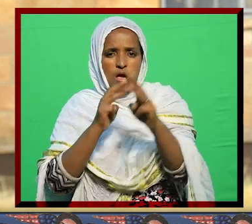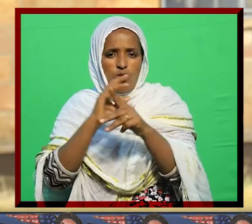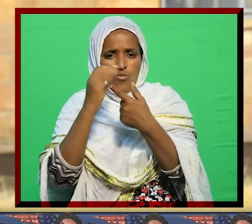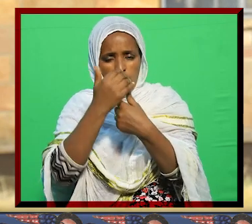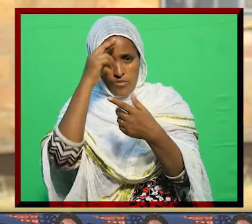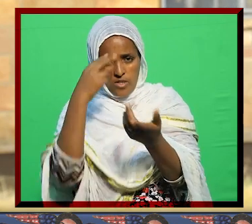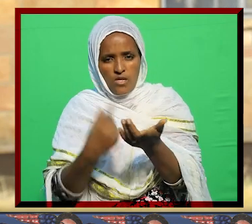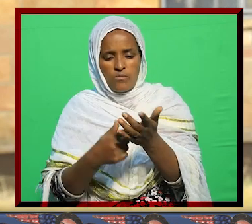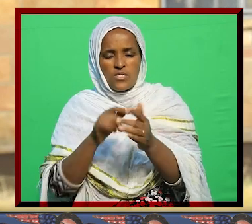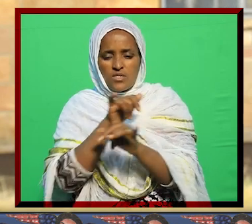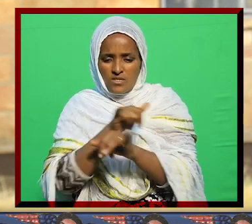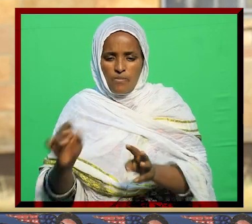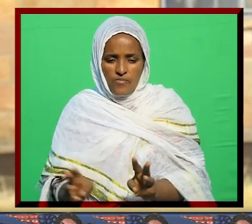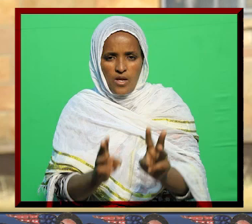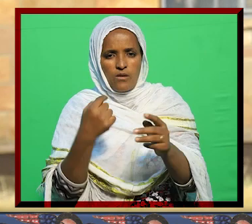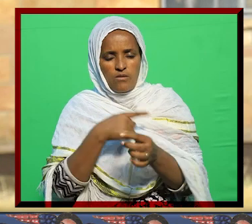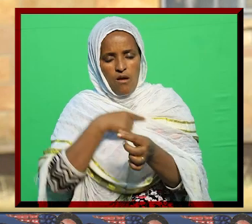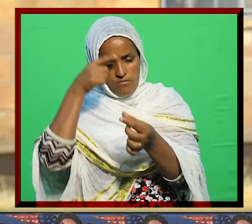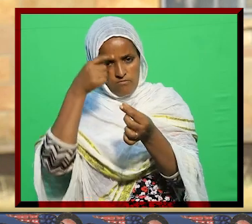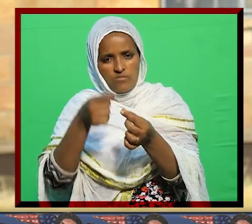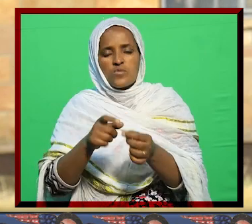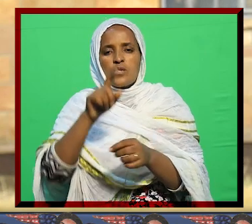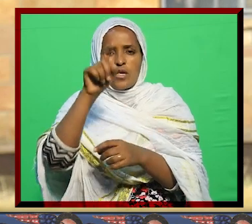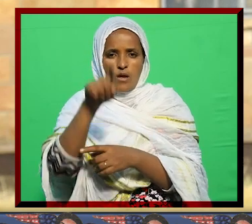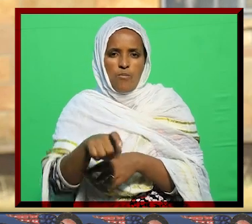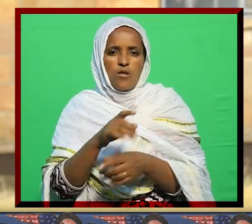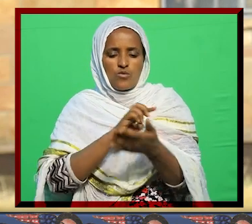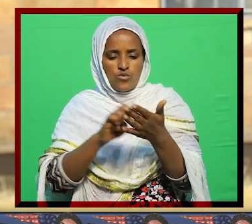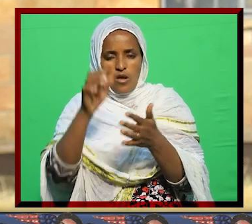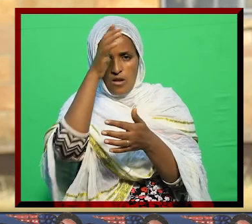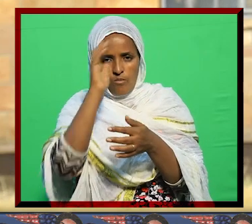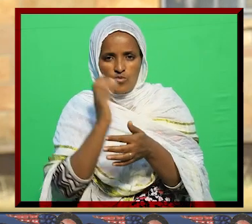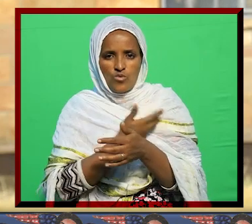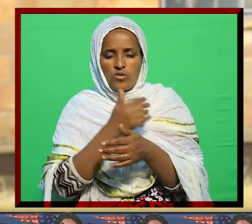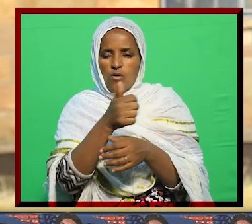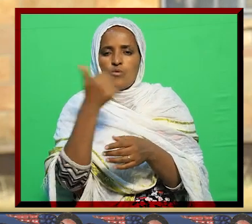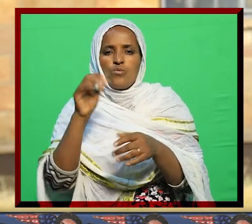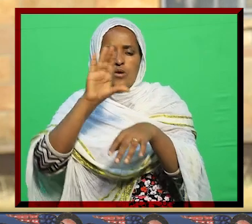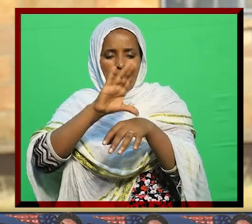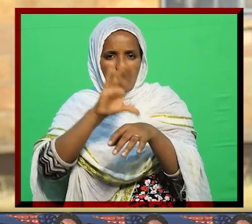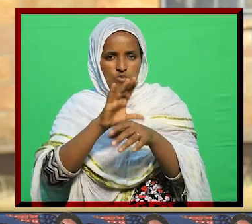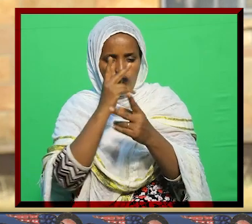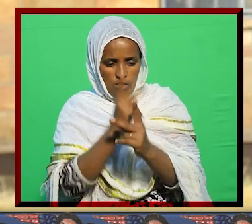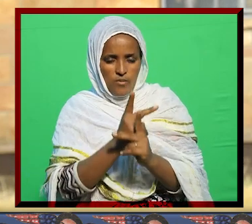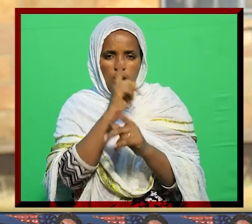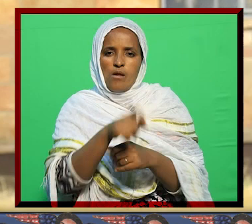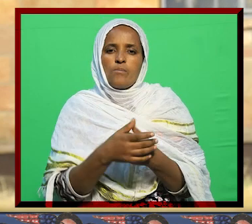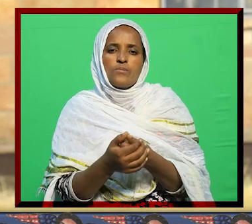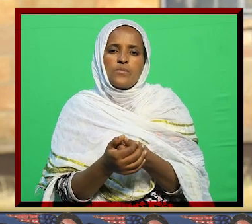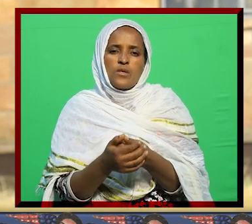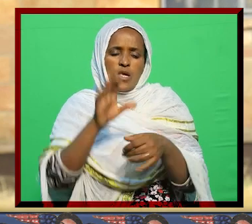ስለሆነ በዚህ መልኩ ልናስባቸው ይገባል። ቅዱሳን አባቶቻችን፣ ሌላው ገዳሞቻችሁን መጠበቅ